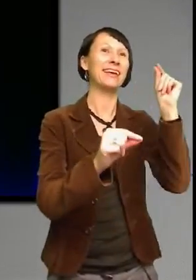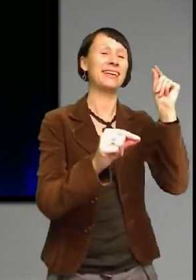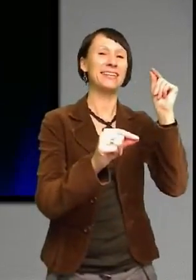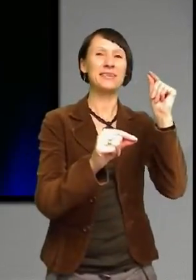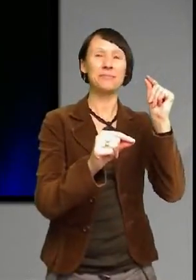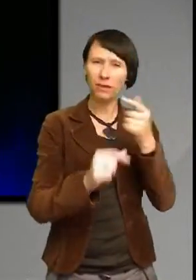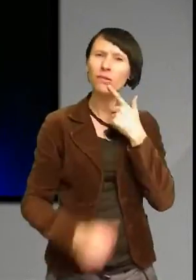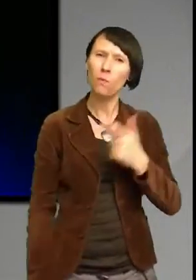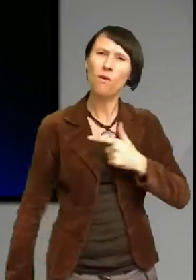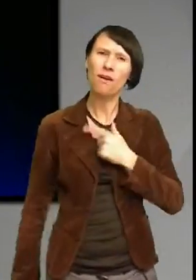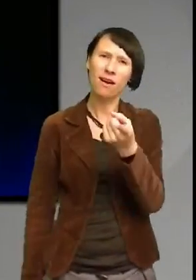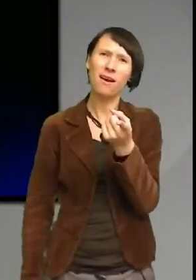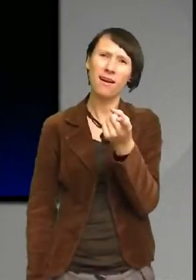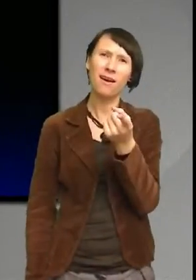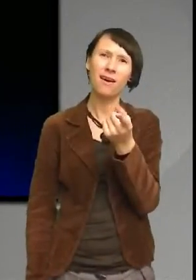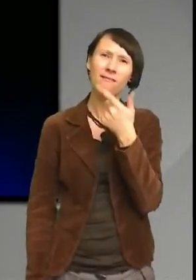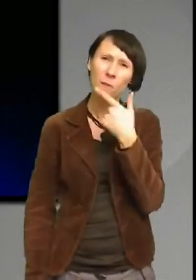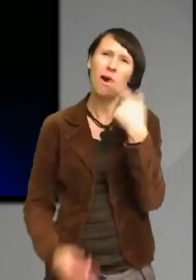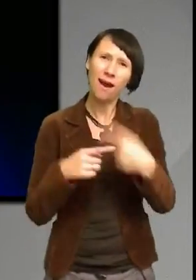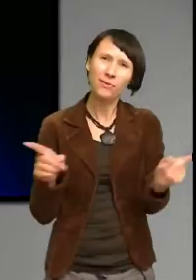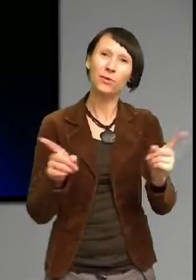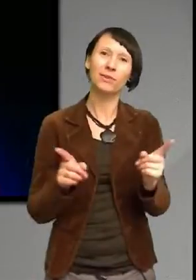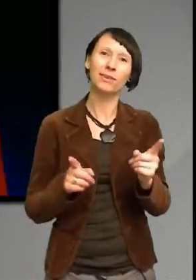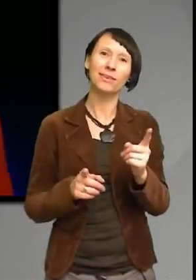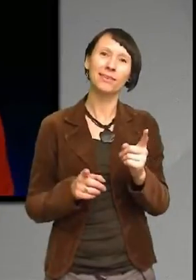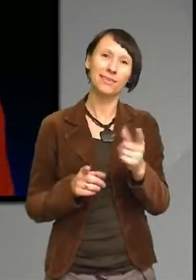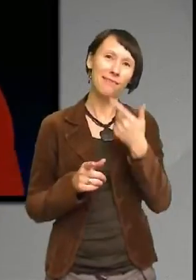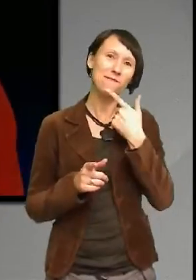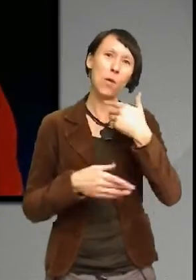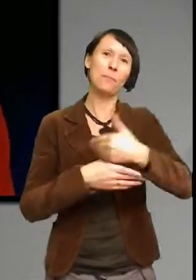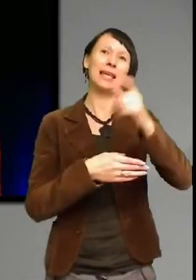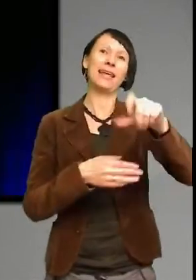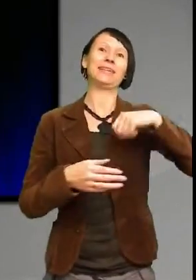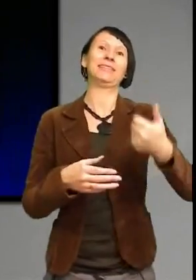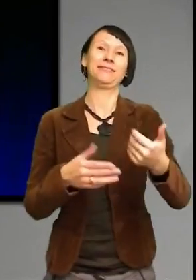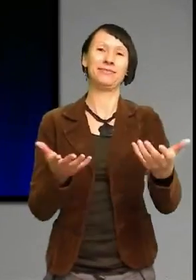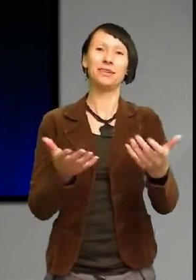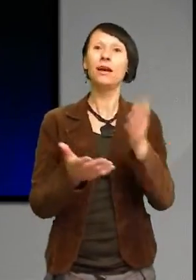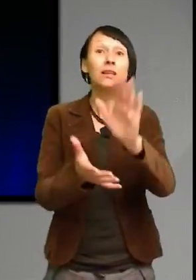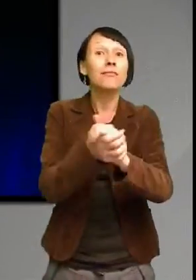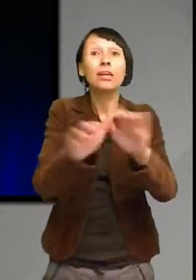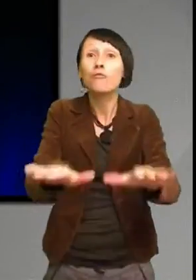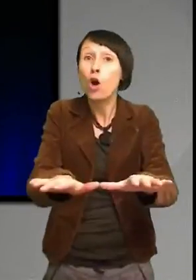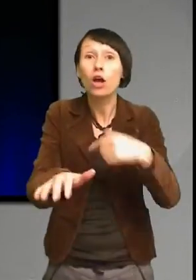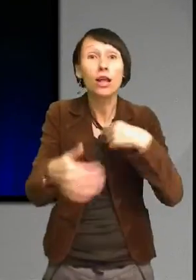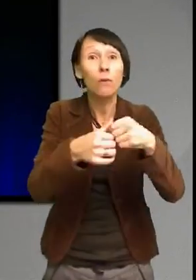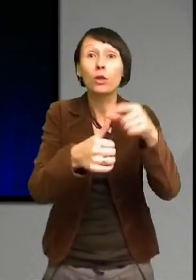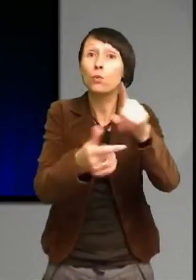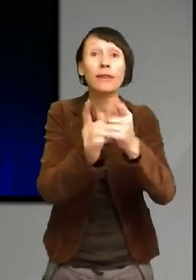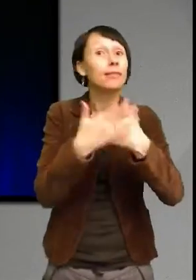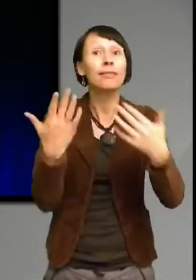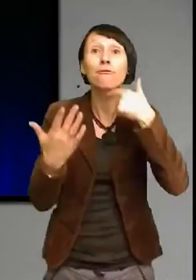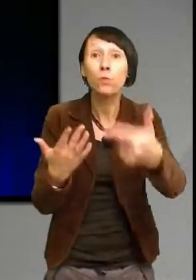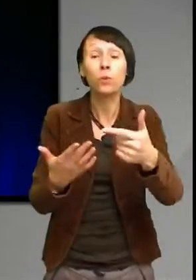Så våga. Våga vara annorlunda. Våga vara du. Dina vänner kommer inte lämna dig och du kommer varken bli ful eller punk.